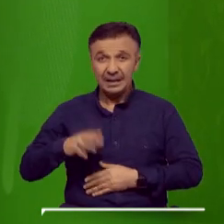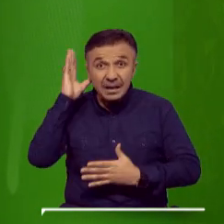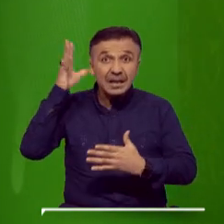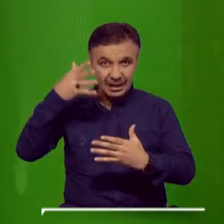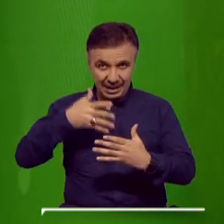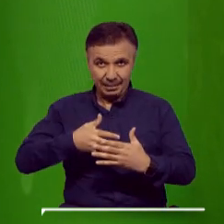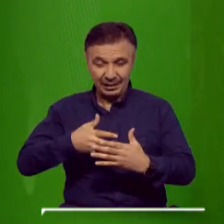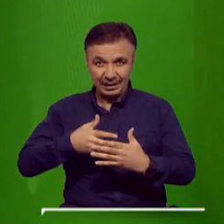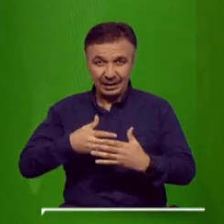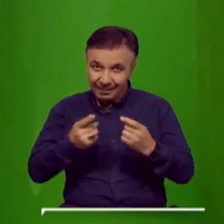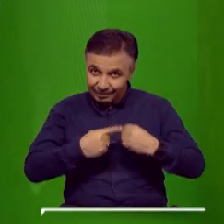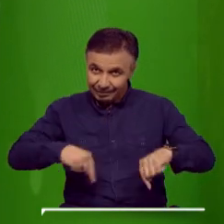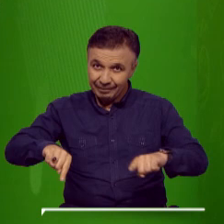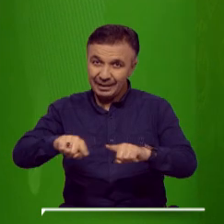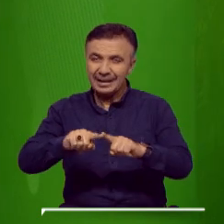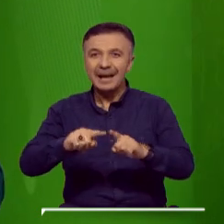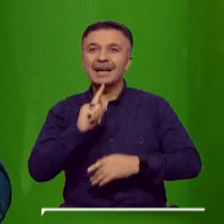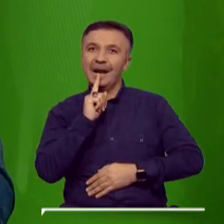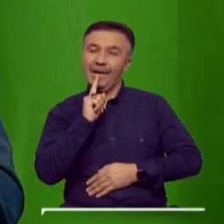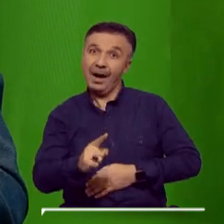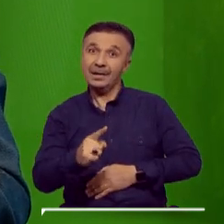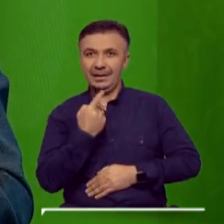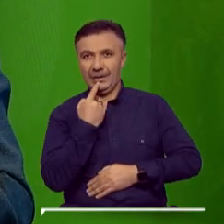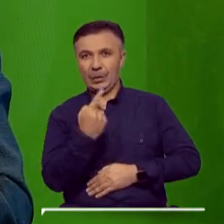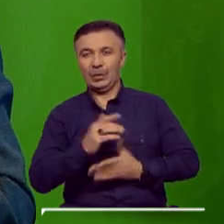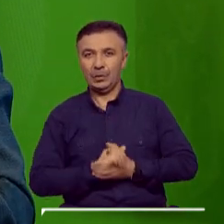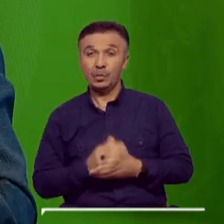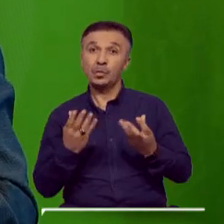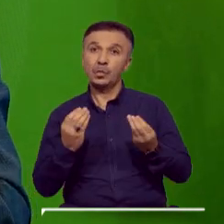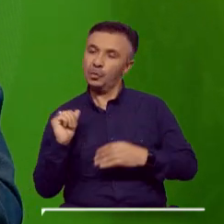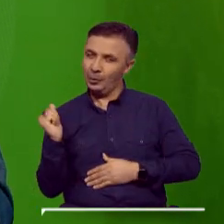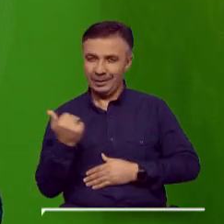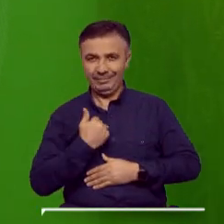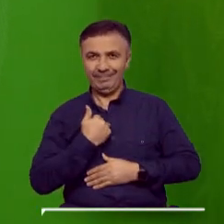ibadetlere bizler farz diyoruz. Çok önemli.